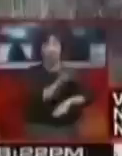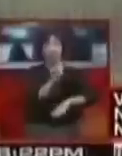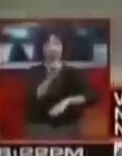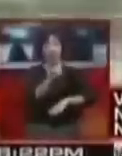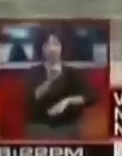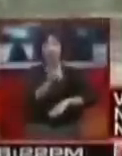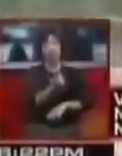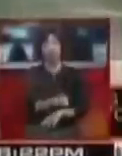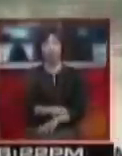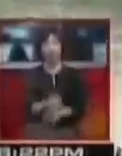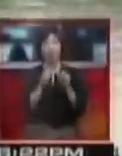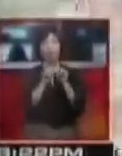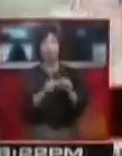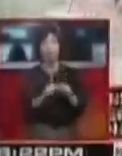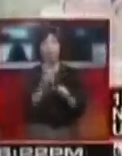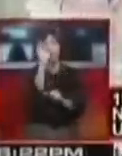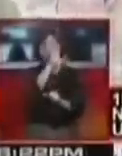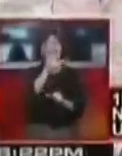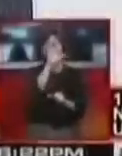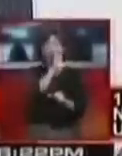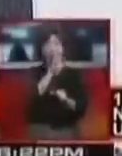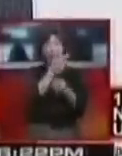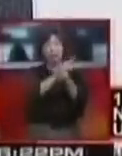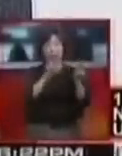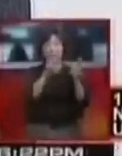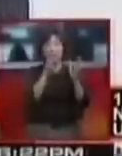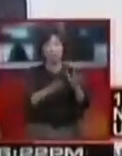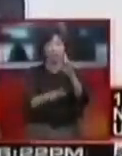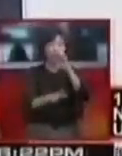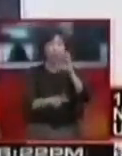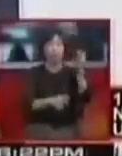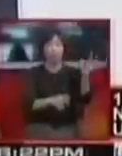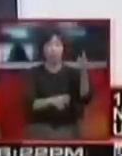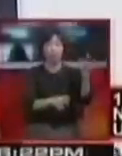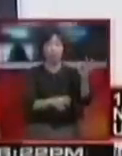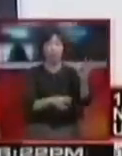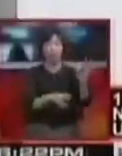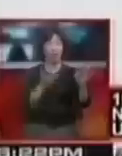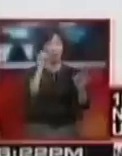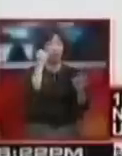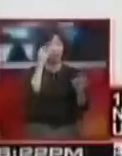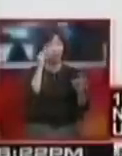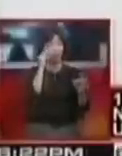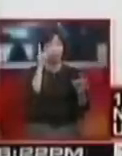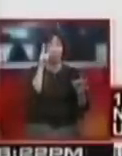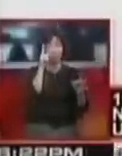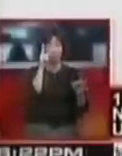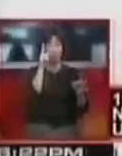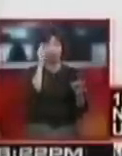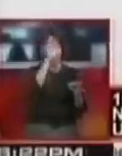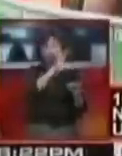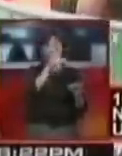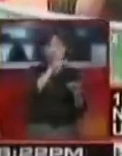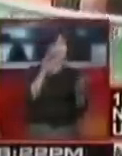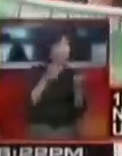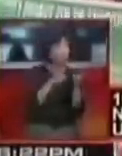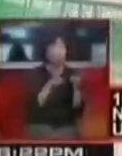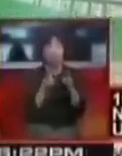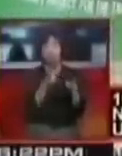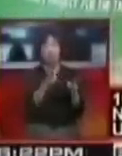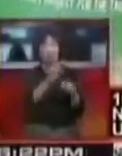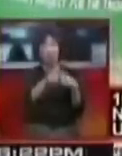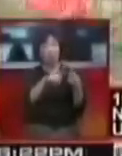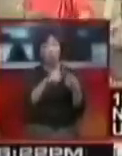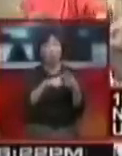barangay doon. Patuloy naman pinaghahanap ng mga rescuer ang 19 anyos na si John Martin Laico. Inanod sa ilog ang binata